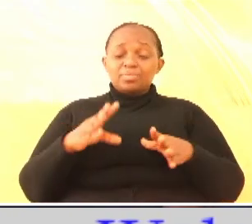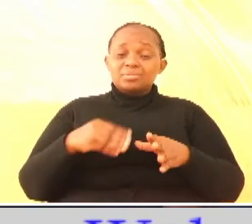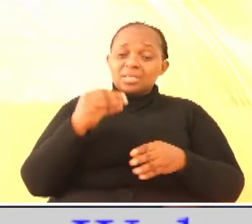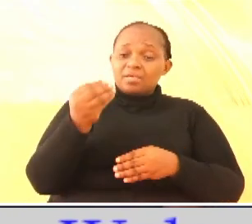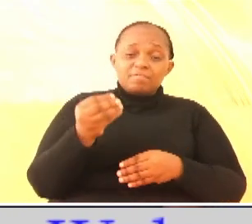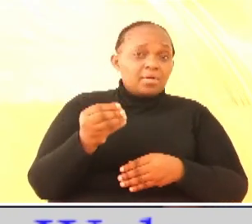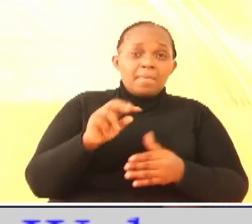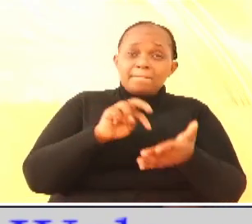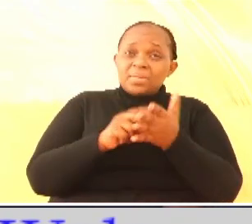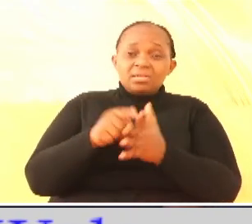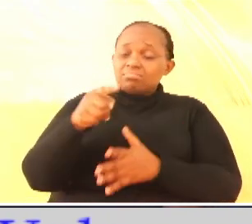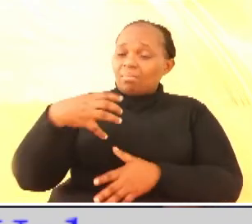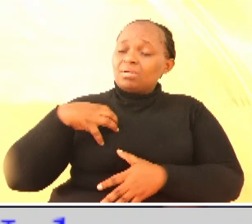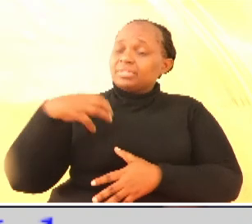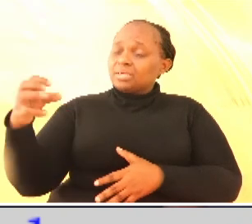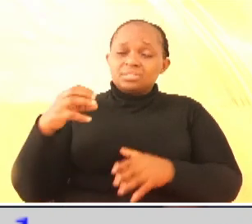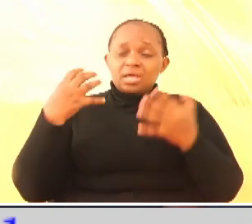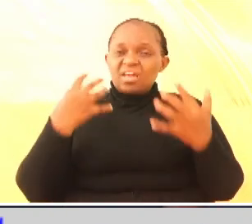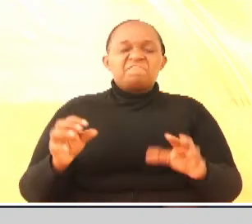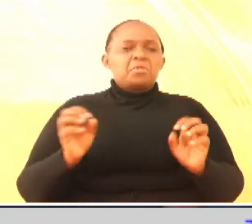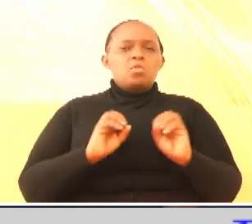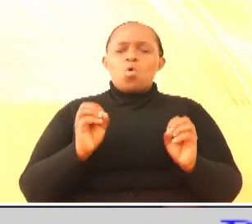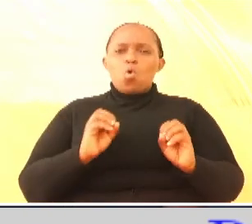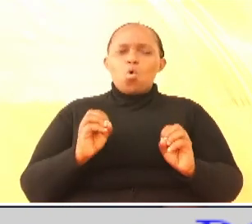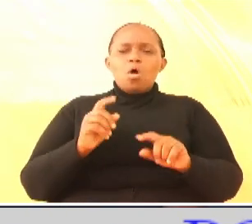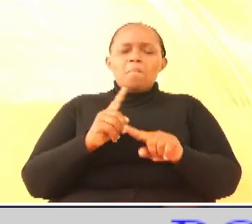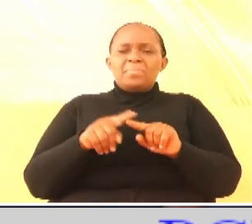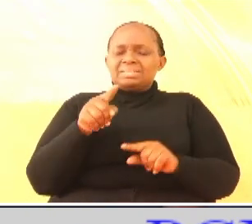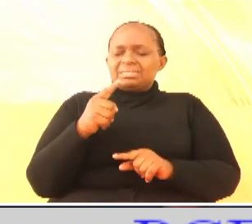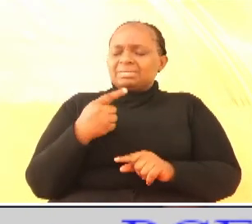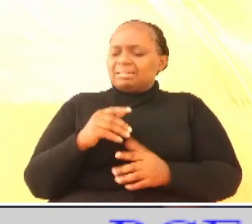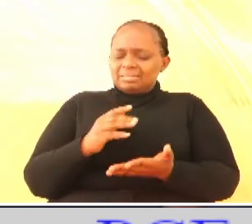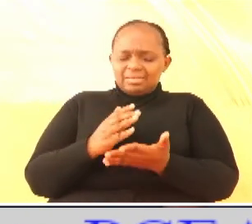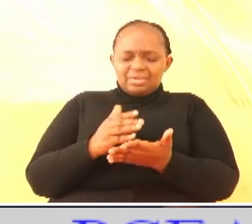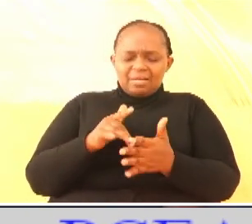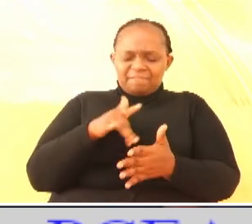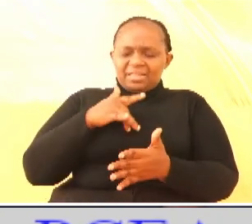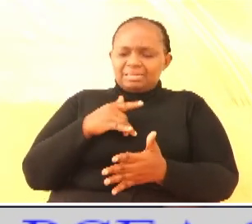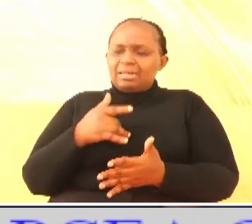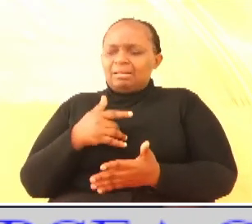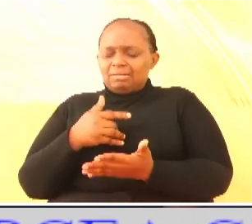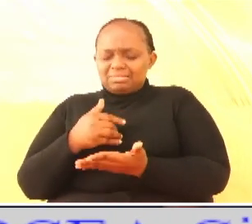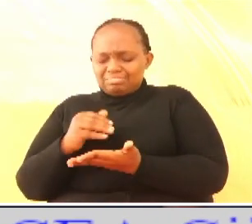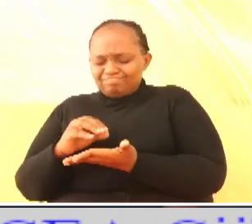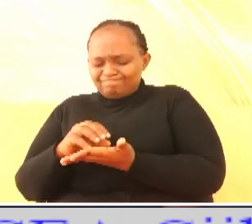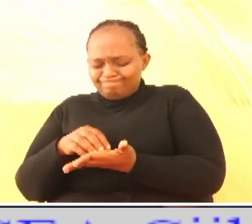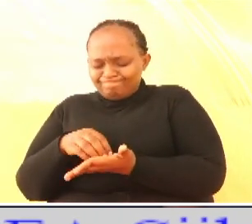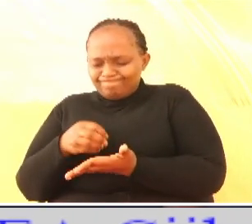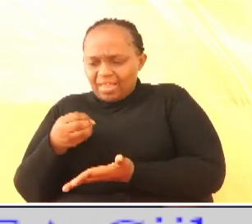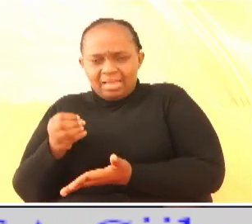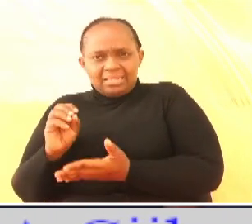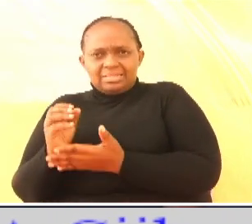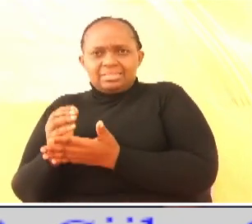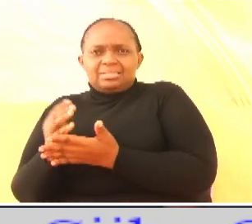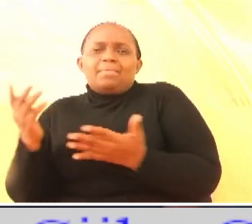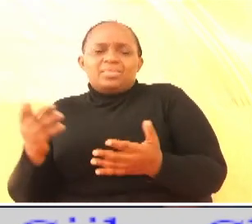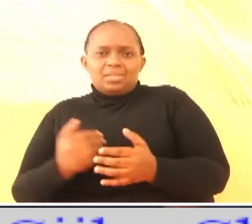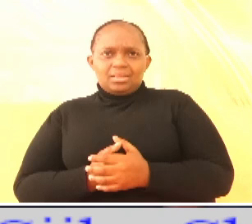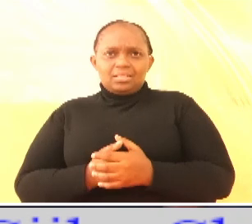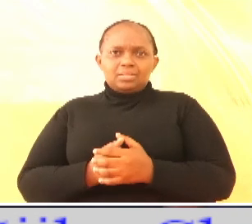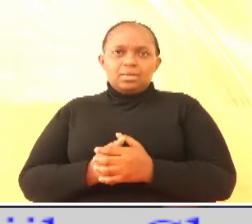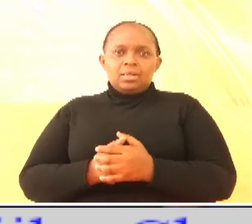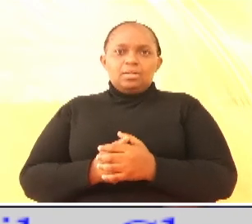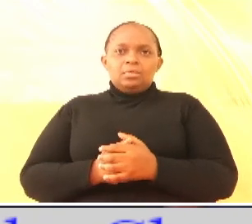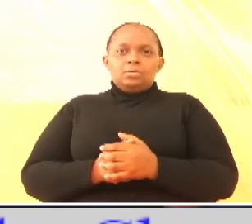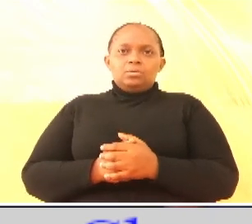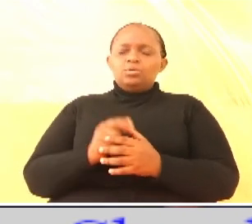mpenda Mungu aliyowapea. Bwana Yesu asifiwe. Kwa hivyo lazima ujikane. Kuna kitu unajikana. Ya, hutaki